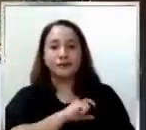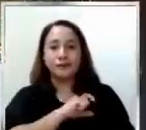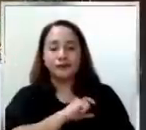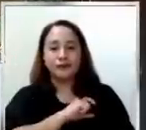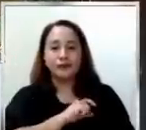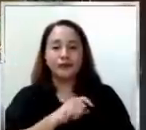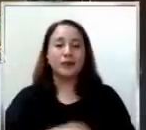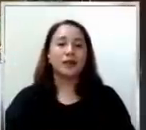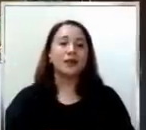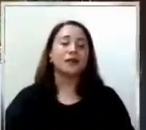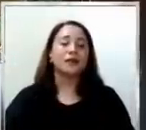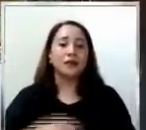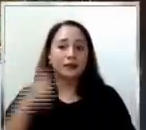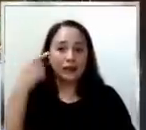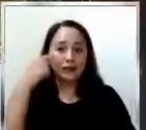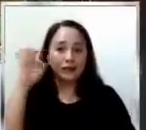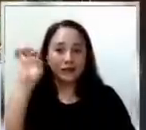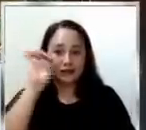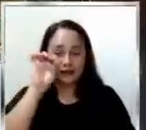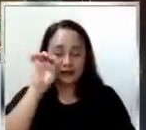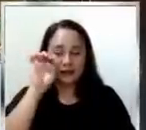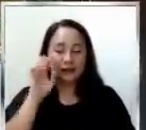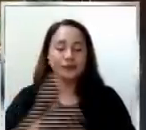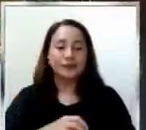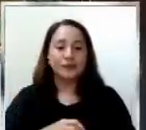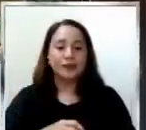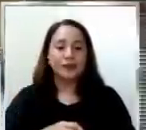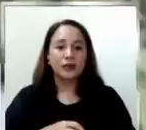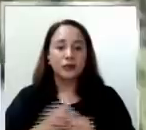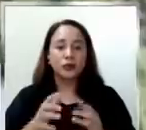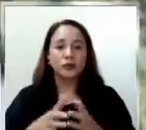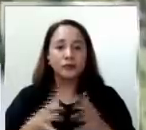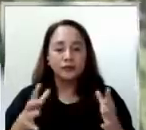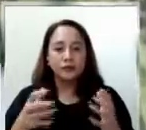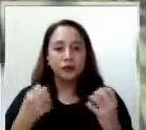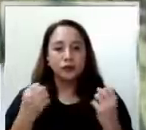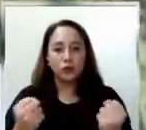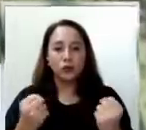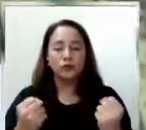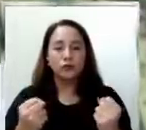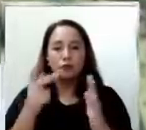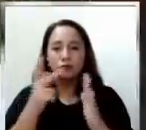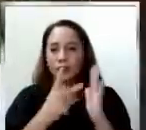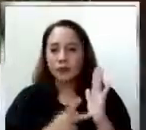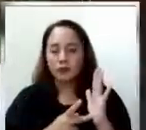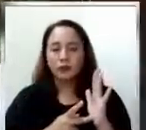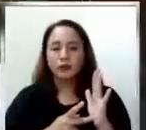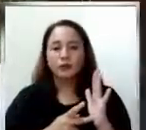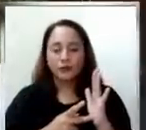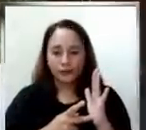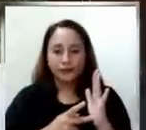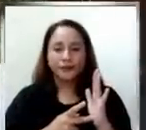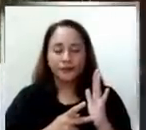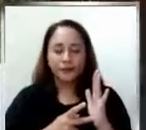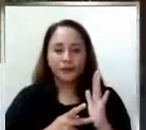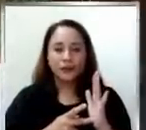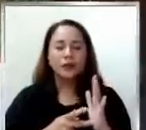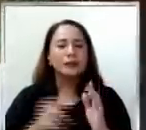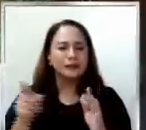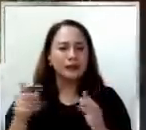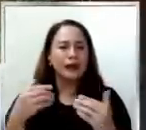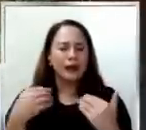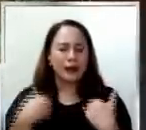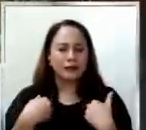Villasar, the intensified cleanliness policy, trained personnel din siya. Mayroon din siyang alam na kung anong oras